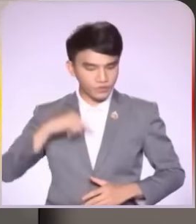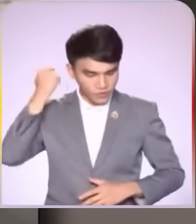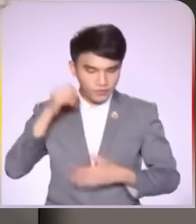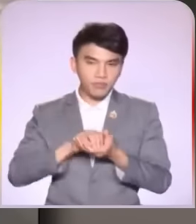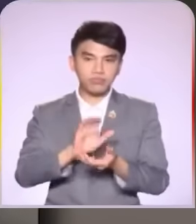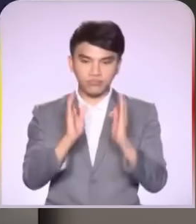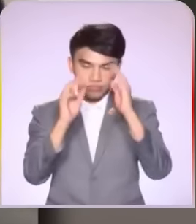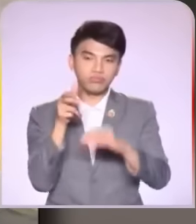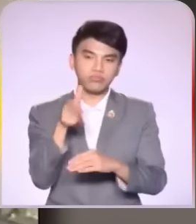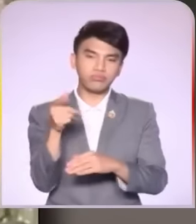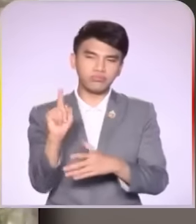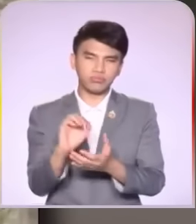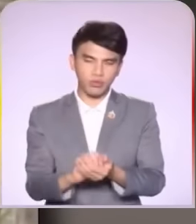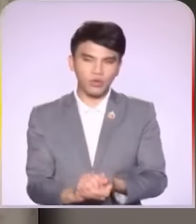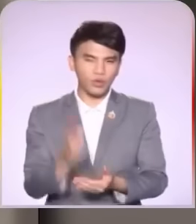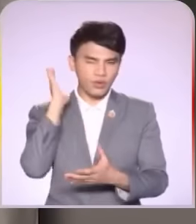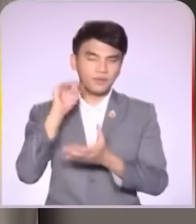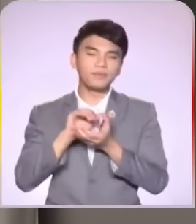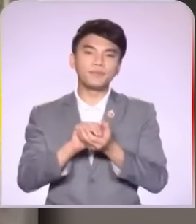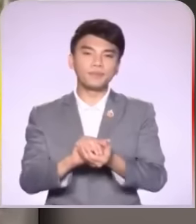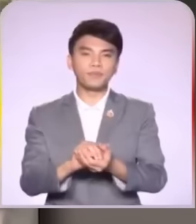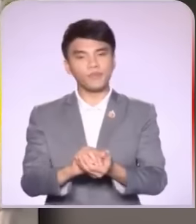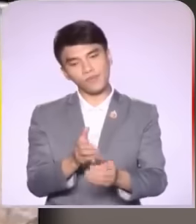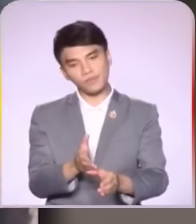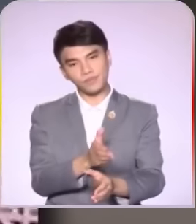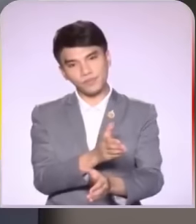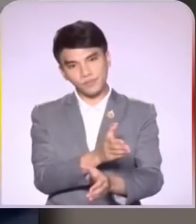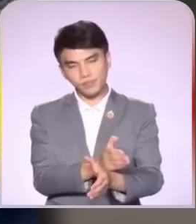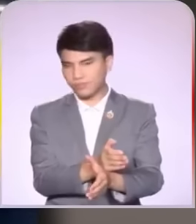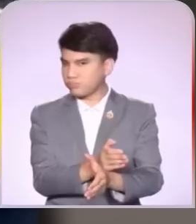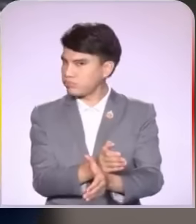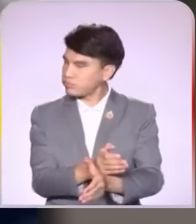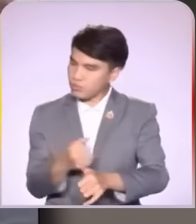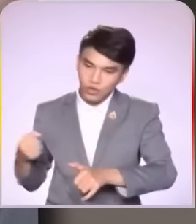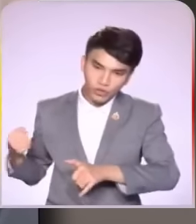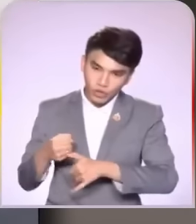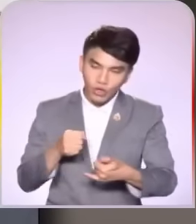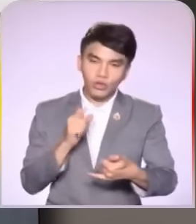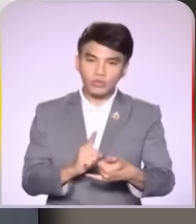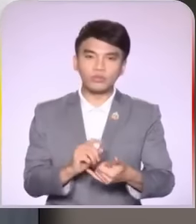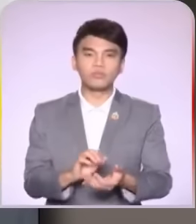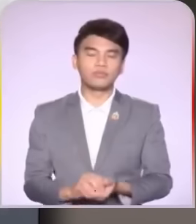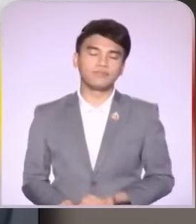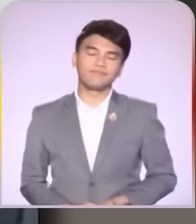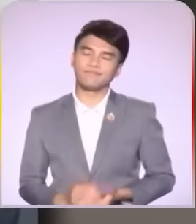าของมือปืนบอกว่าฝั่งสามีของเธอเนี่ยเคยถูกคู่กรณีทำร้ายร่างกายแล้ว